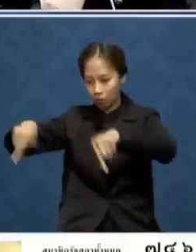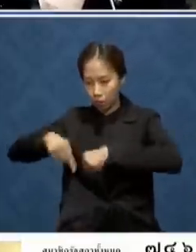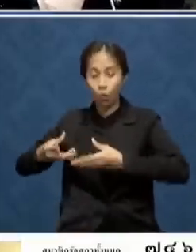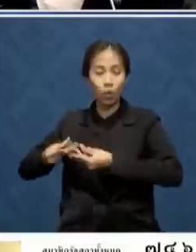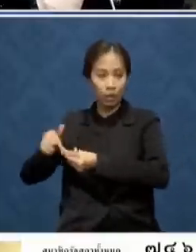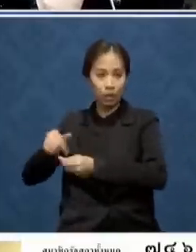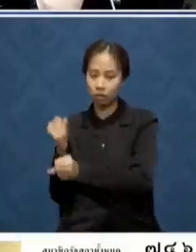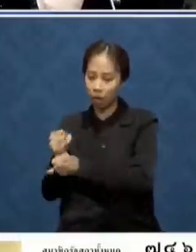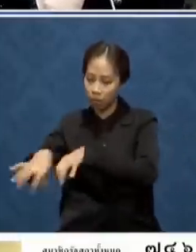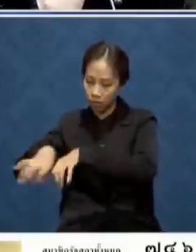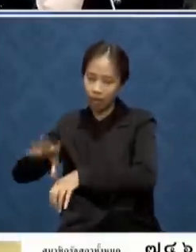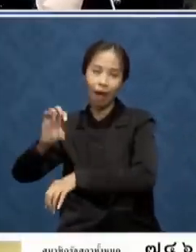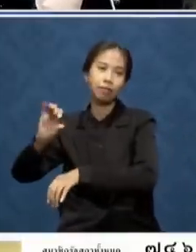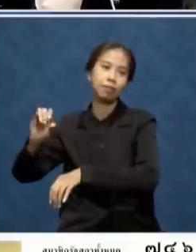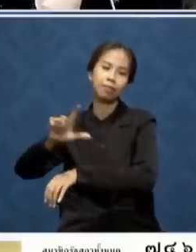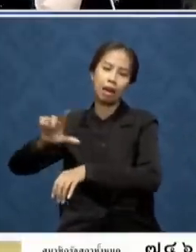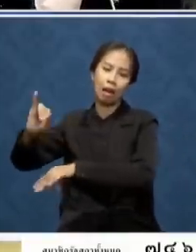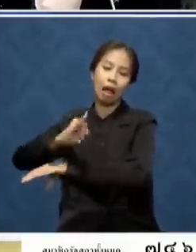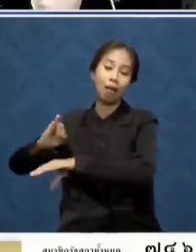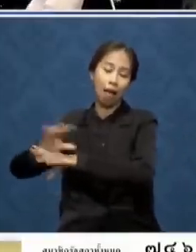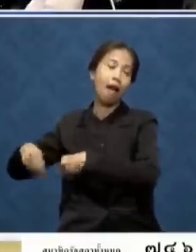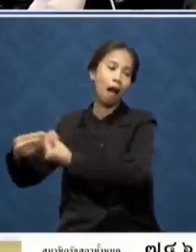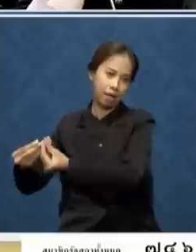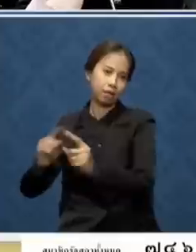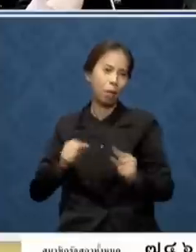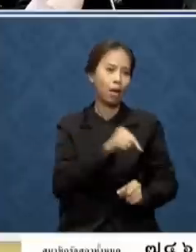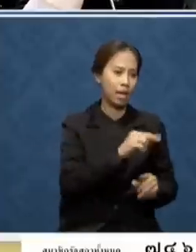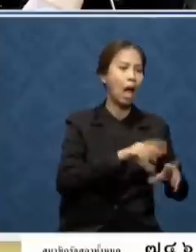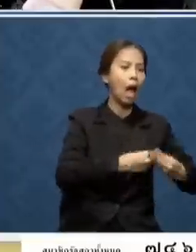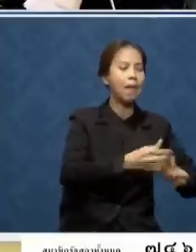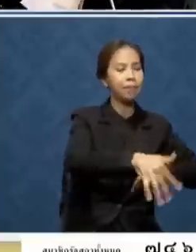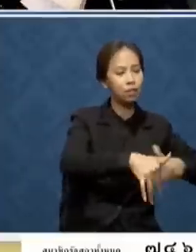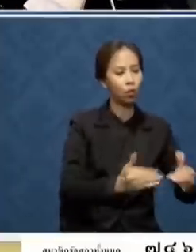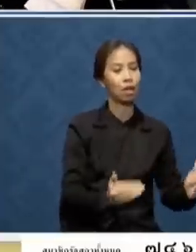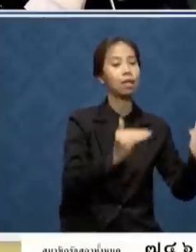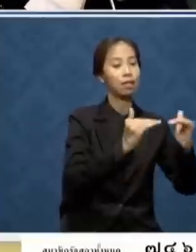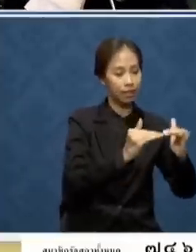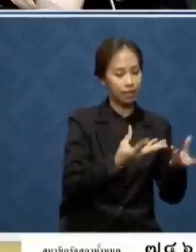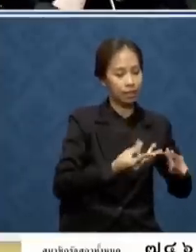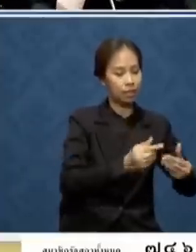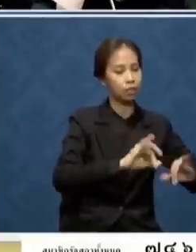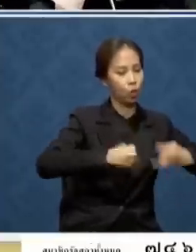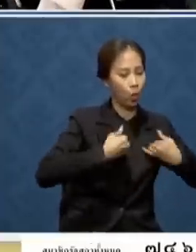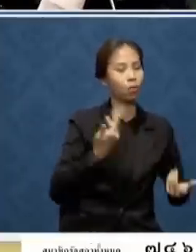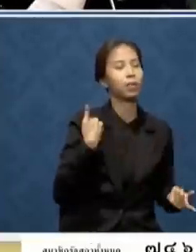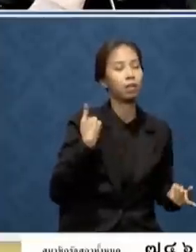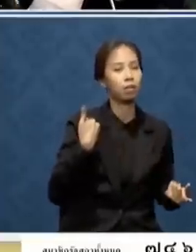นี้บอกว่าเร่งดำเนินการให้ประชาชนมีสิทธิ์ในที่ดินจากปฏิรูประบบราชการด้วย